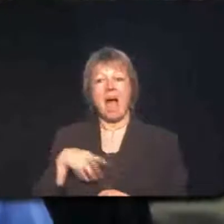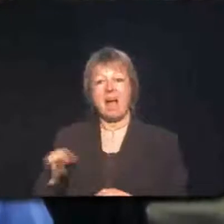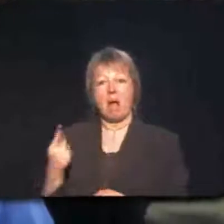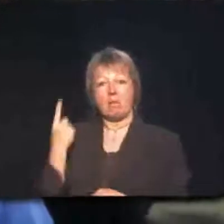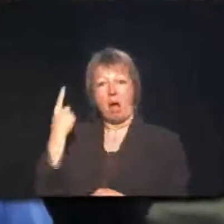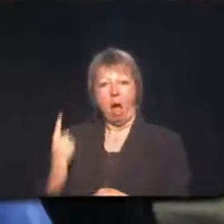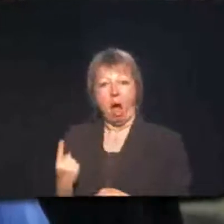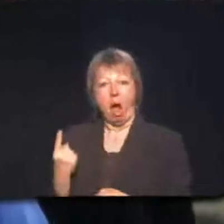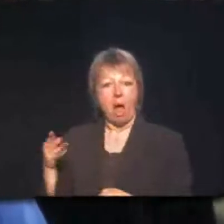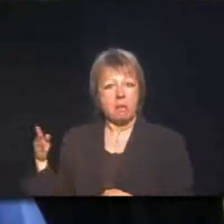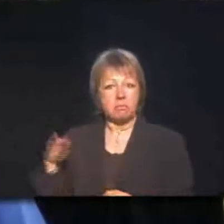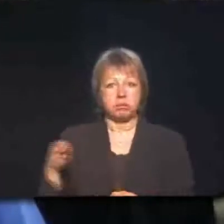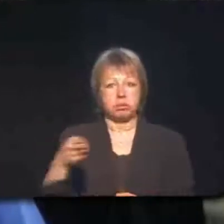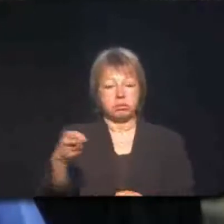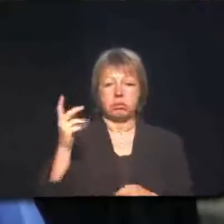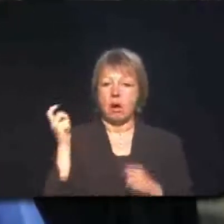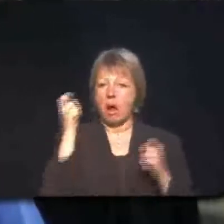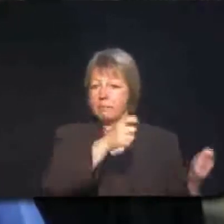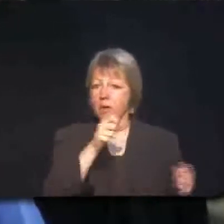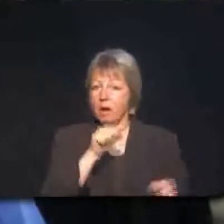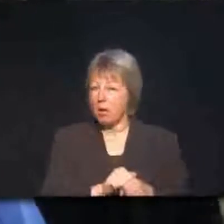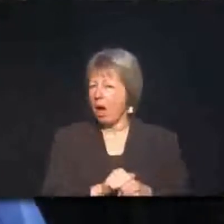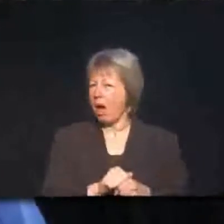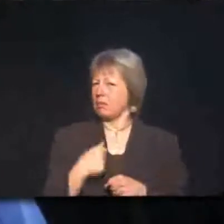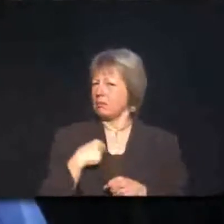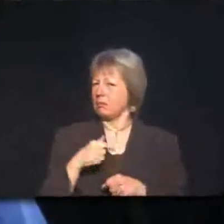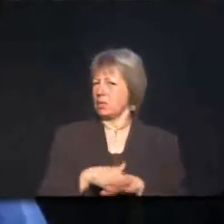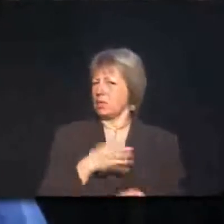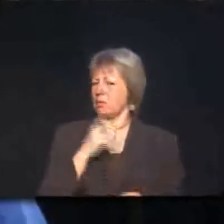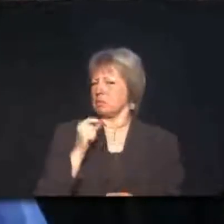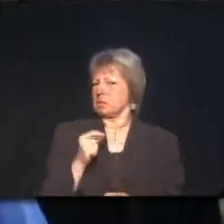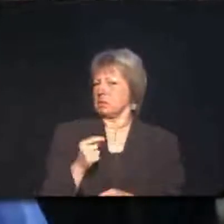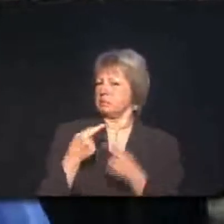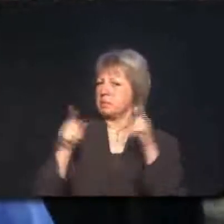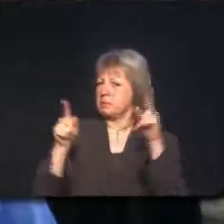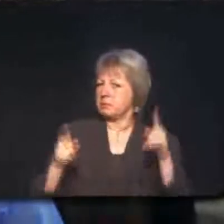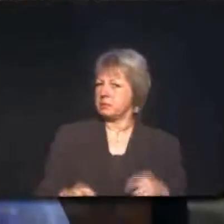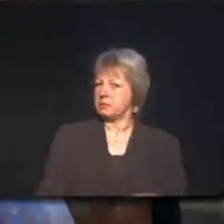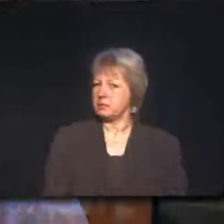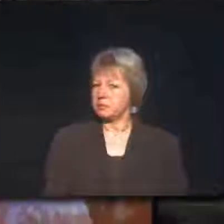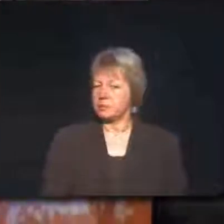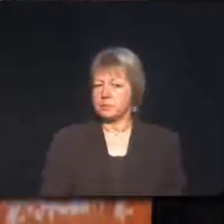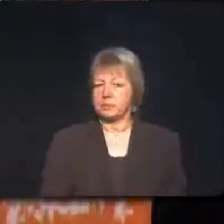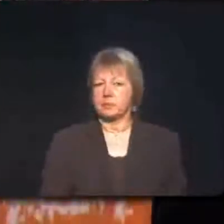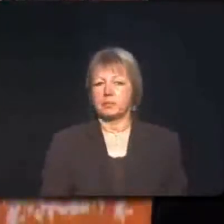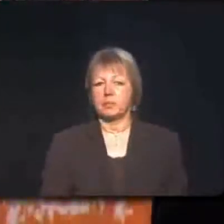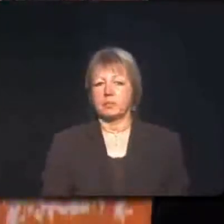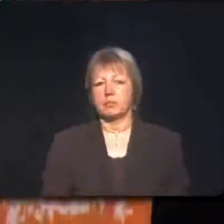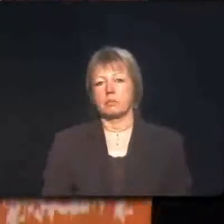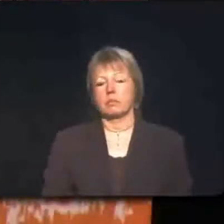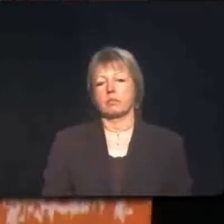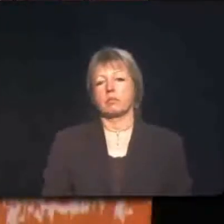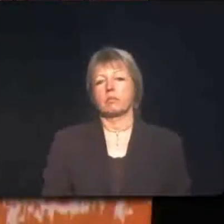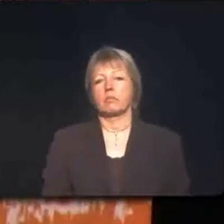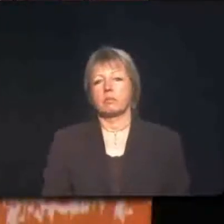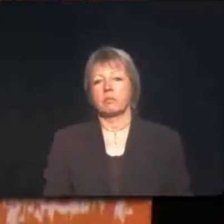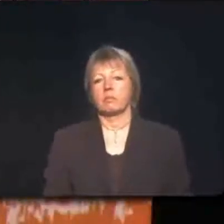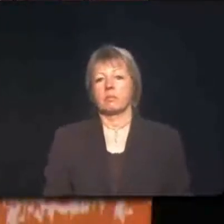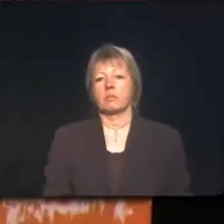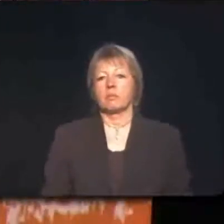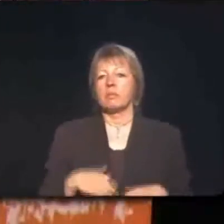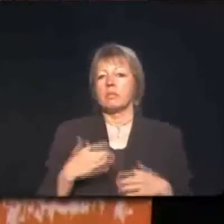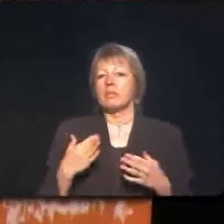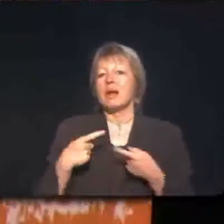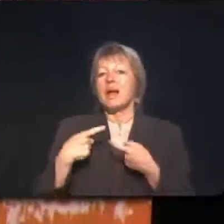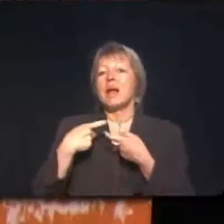einen Antrag reinstellen ich finde das ein bisschen künstlich ja ich habe jetzt die Mitgliederzahlen nicht im Kopf aber wahrscheinlich ist es exakt